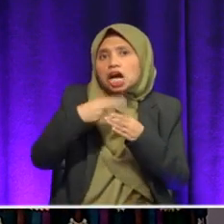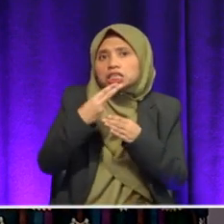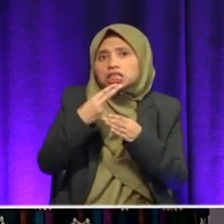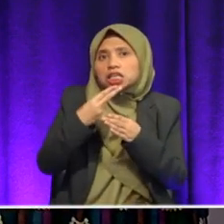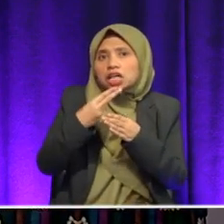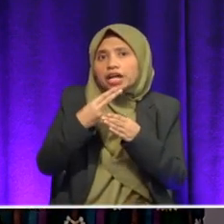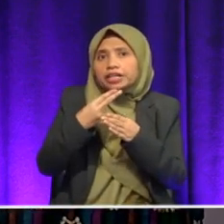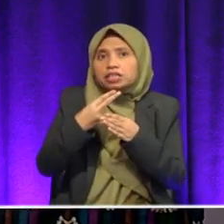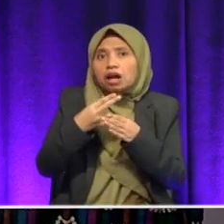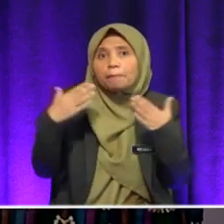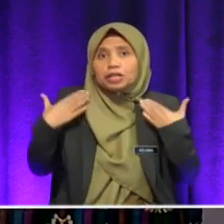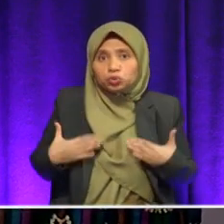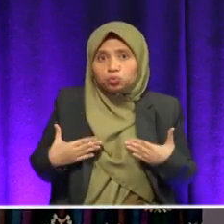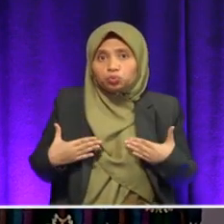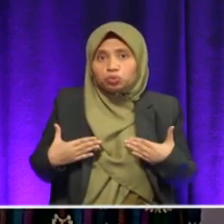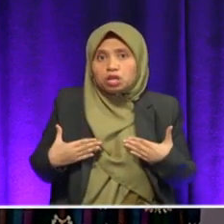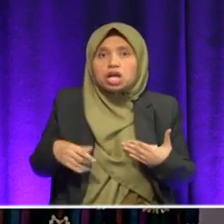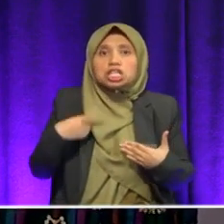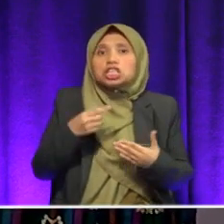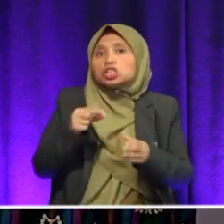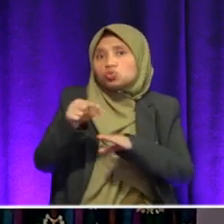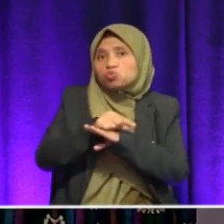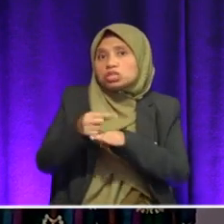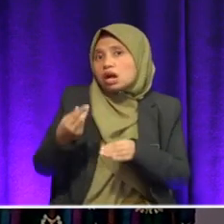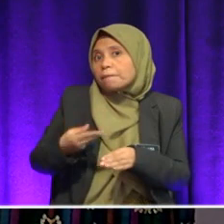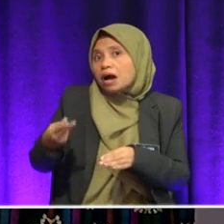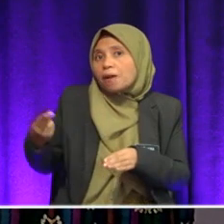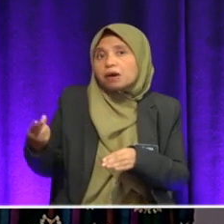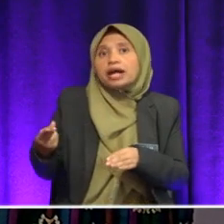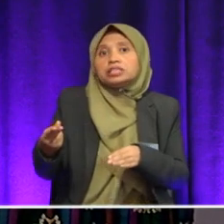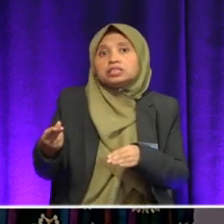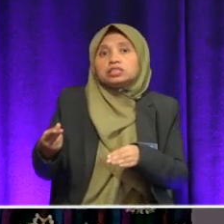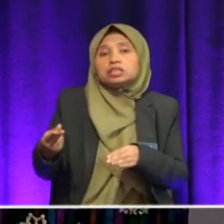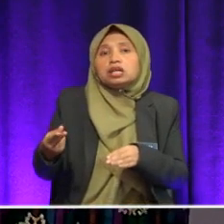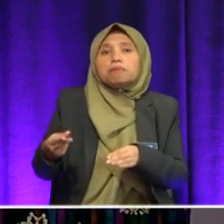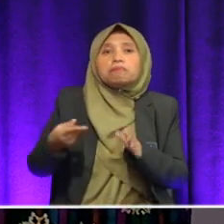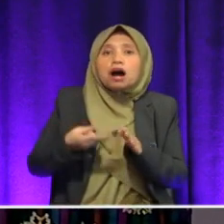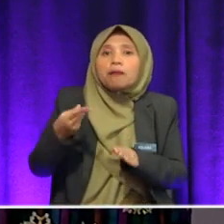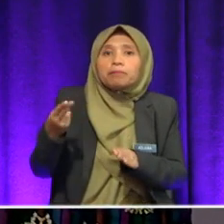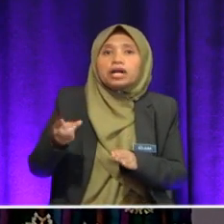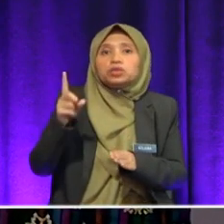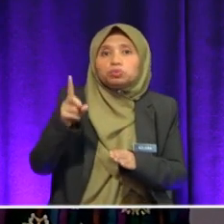pakaian kita menggunakan bahan-bahan tertentu jadi bahan-bahan yang kita gunakan